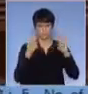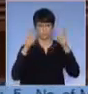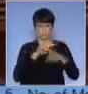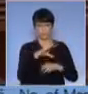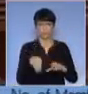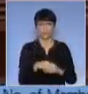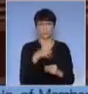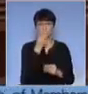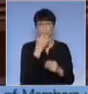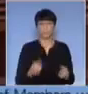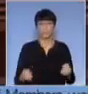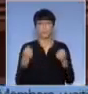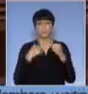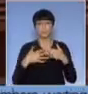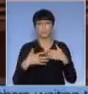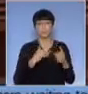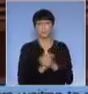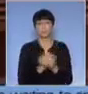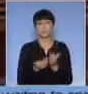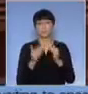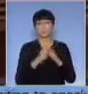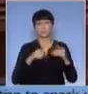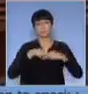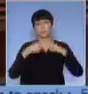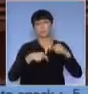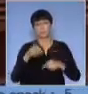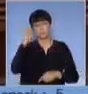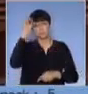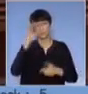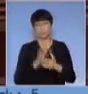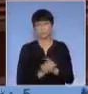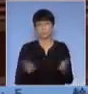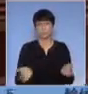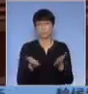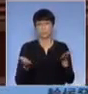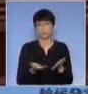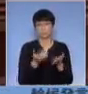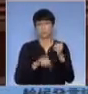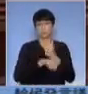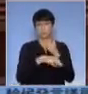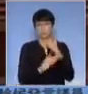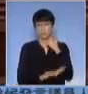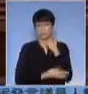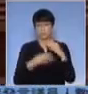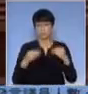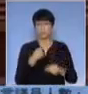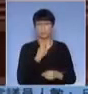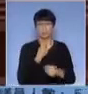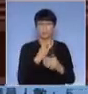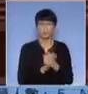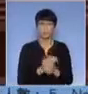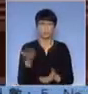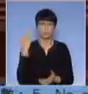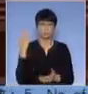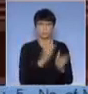港獨這些事，是與校長討論和作出建議，亦都促請學校做好基本法的教育。 與會者亦都分享過往處理